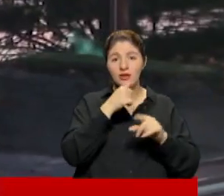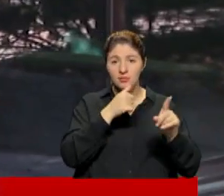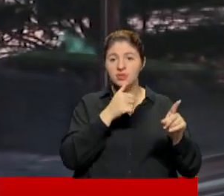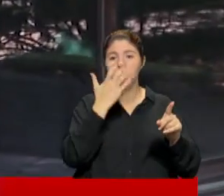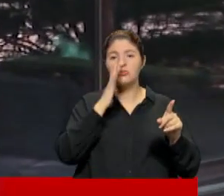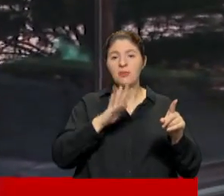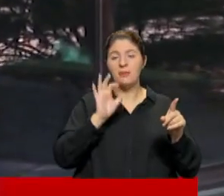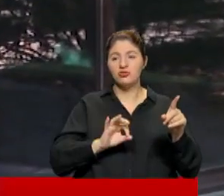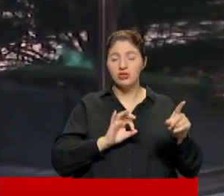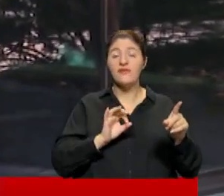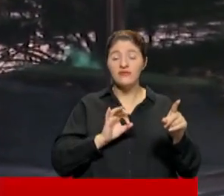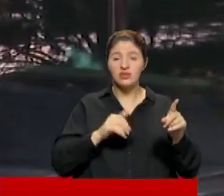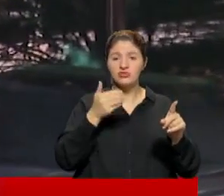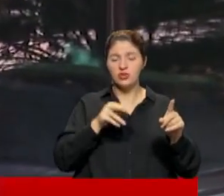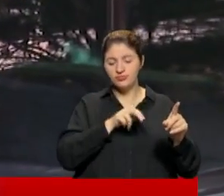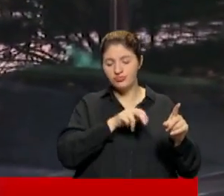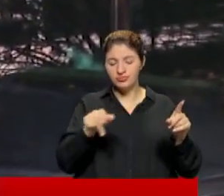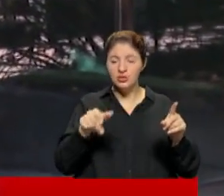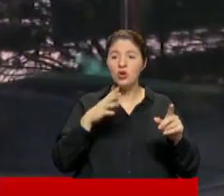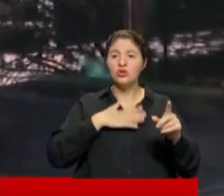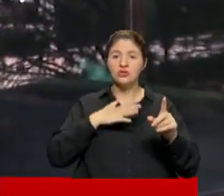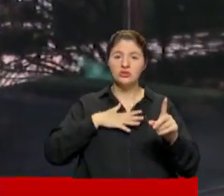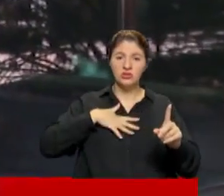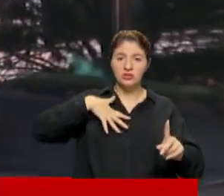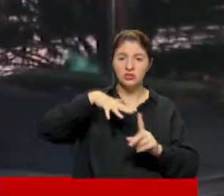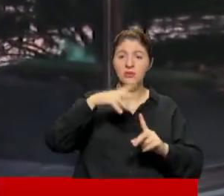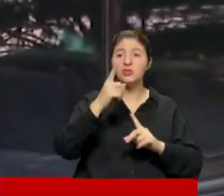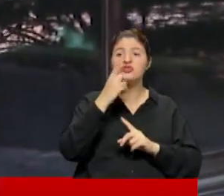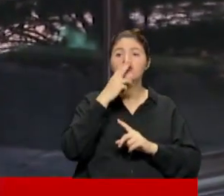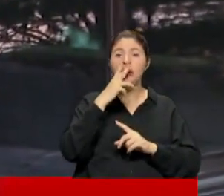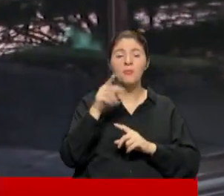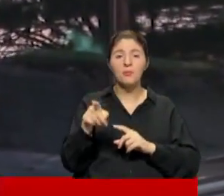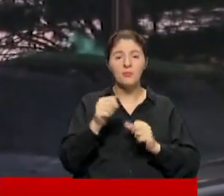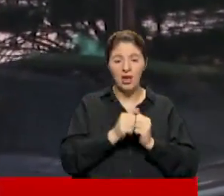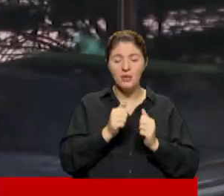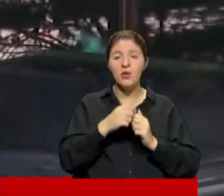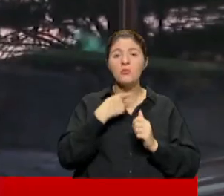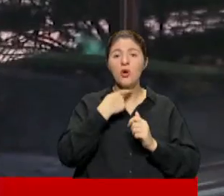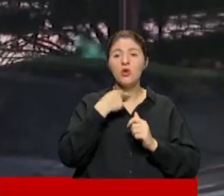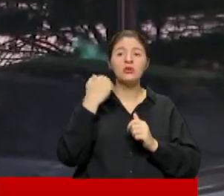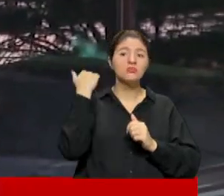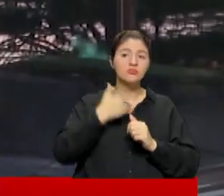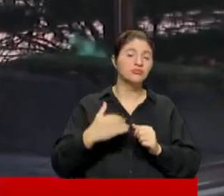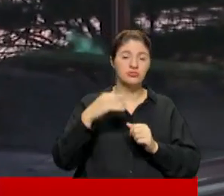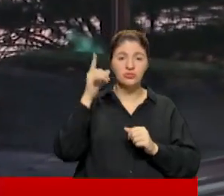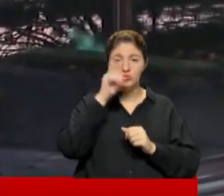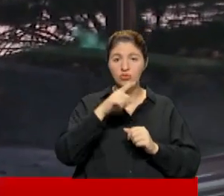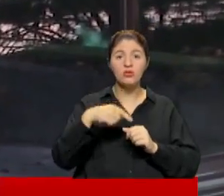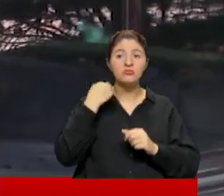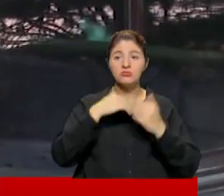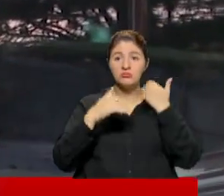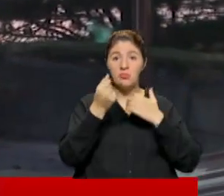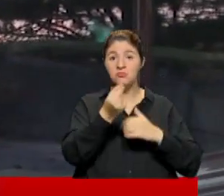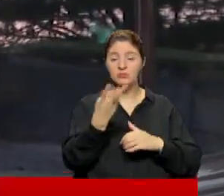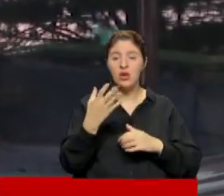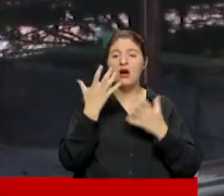beklemeye başladılar ve dışarıya çıktığında üzerine yürüdüler bir cam parçasıyla boynuna aldığı darbelerle Onur Şener